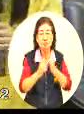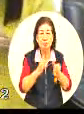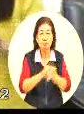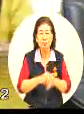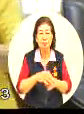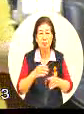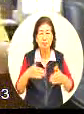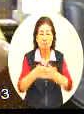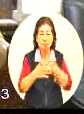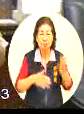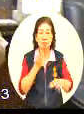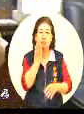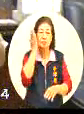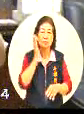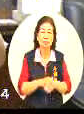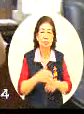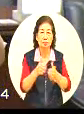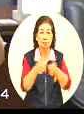谢谢。